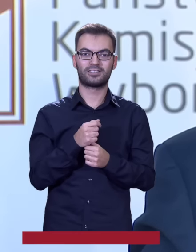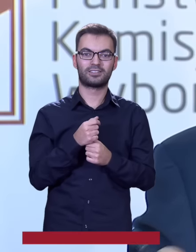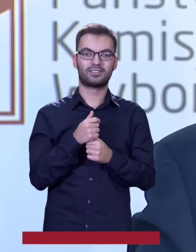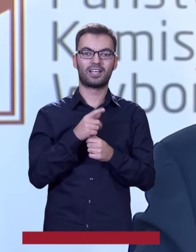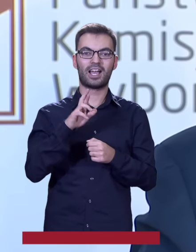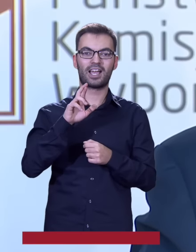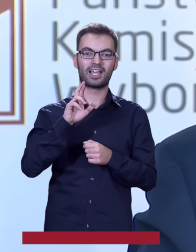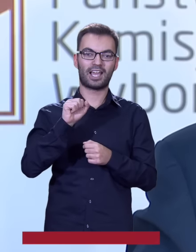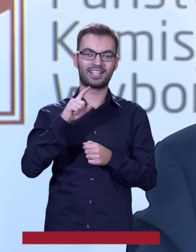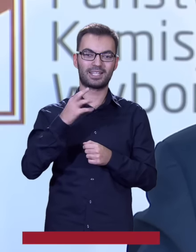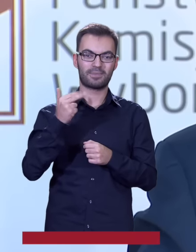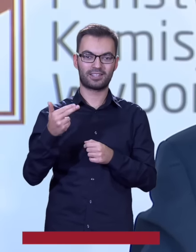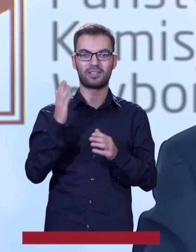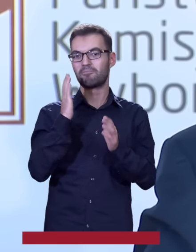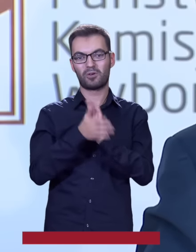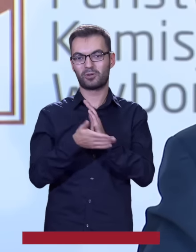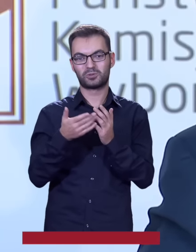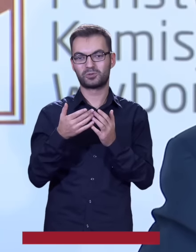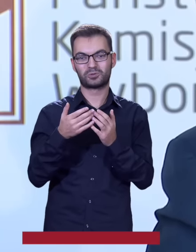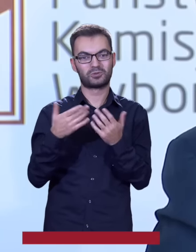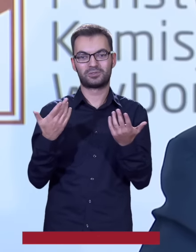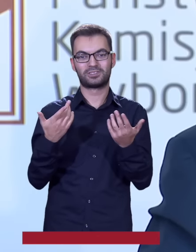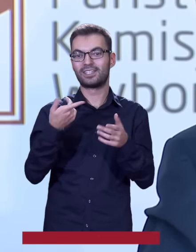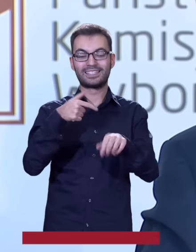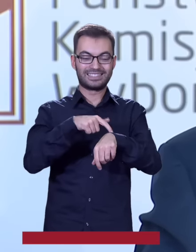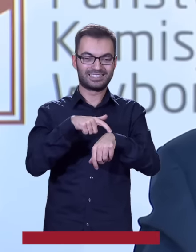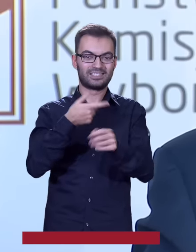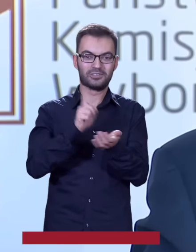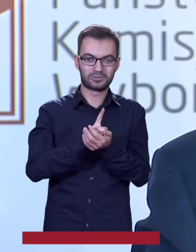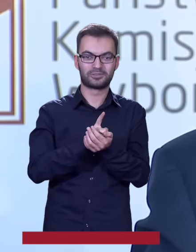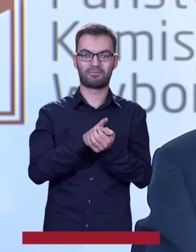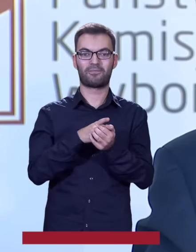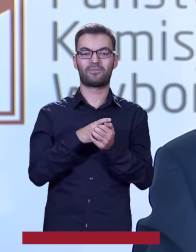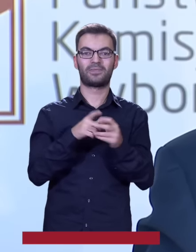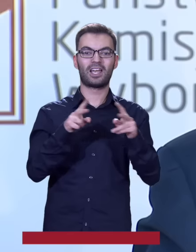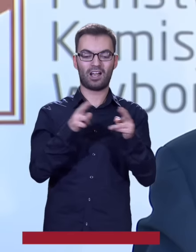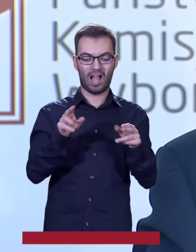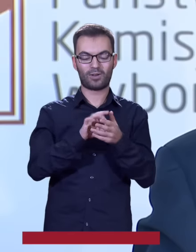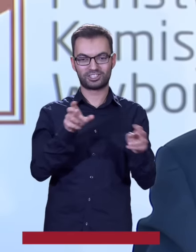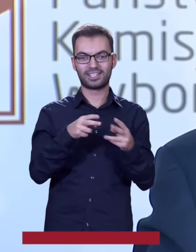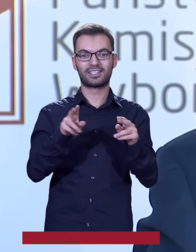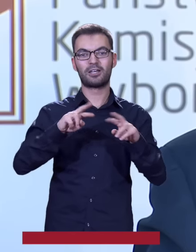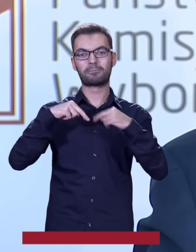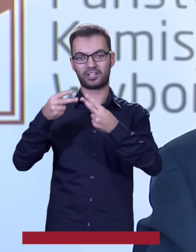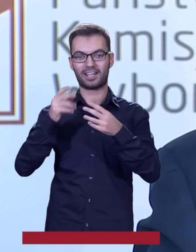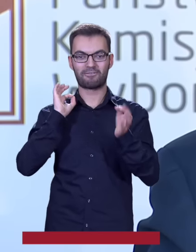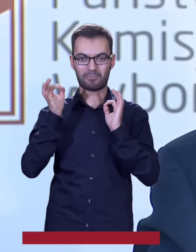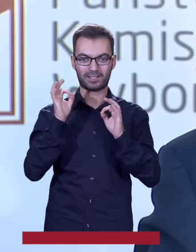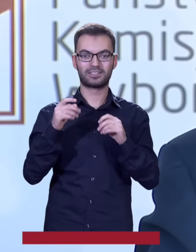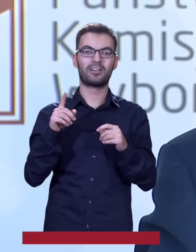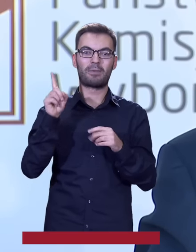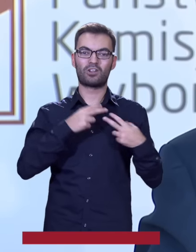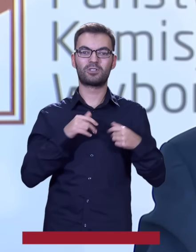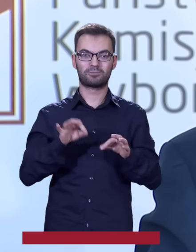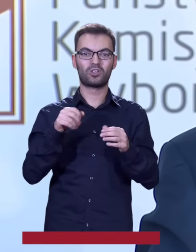Radzymina po prostu nie zmieściła się w czasie przeznaczonym na przekazanie informacji do Państwowej Komisji Wyborczej, to znaczy